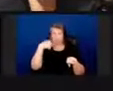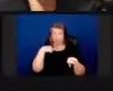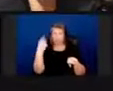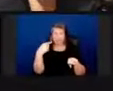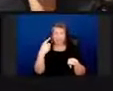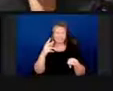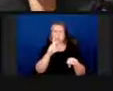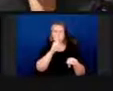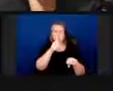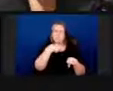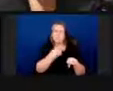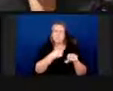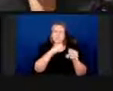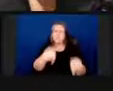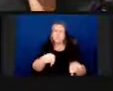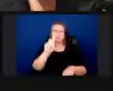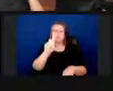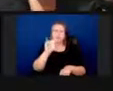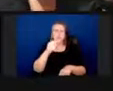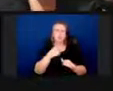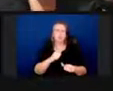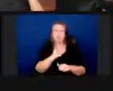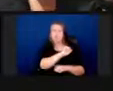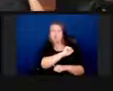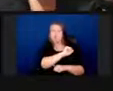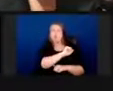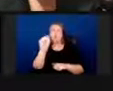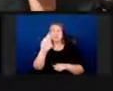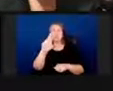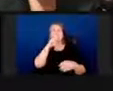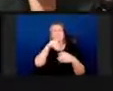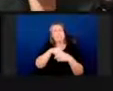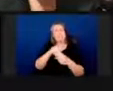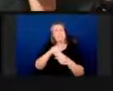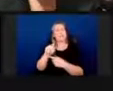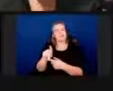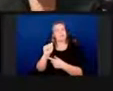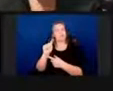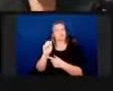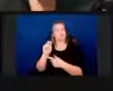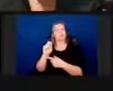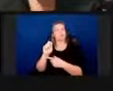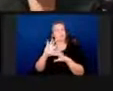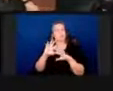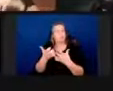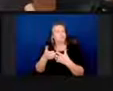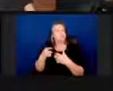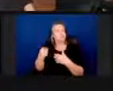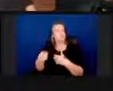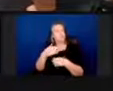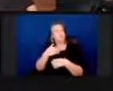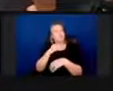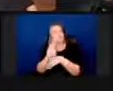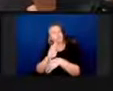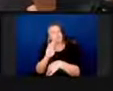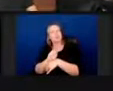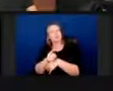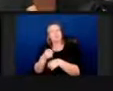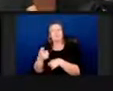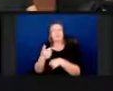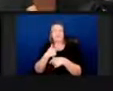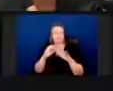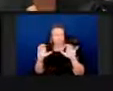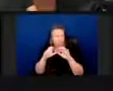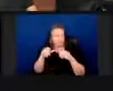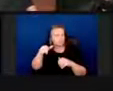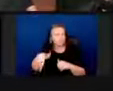نعتقد بأن أكاديميتنا هي جاهزة ونستطيع أن نقوم